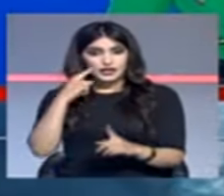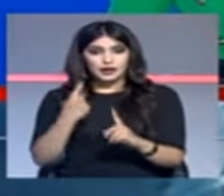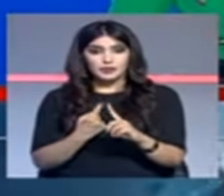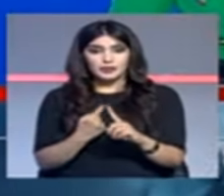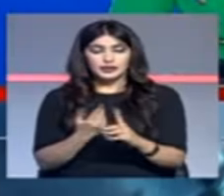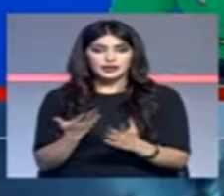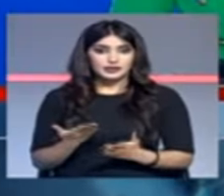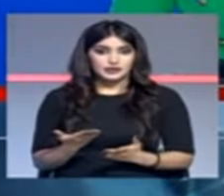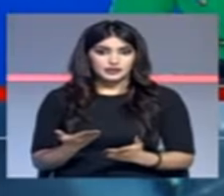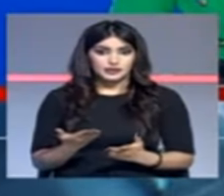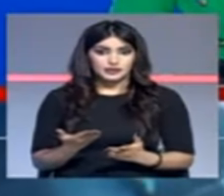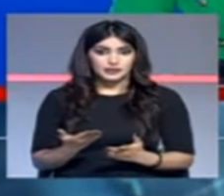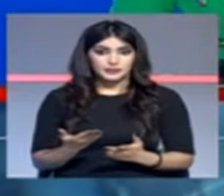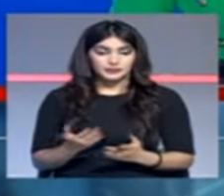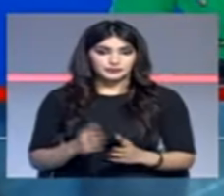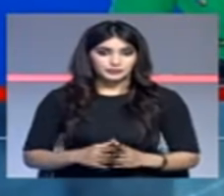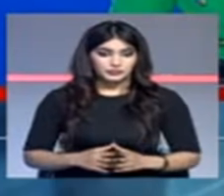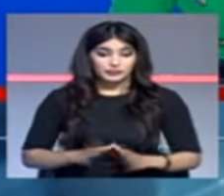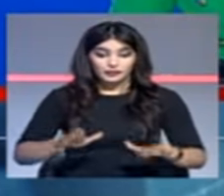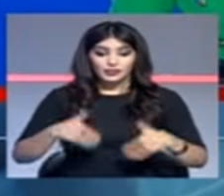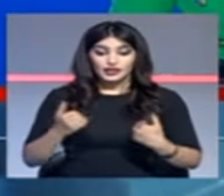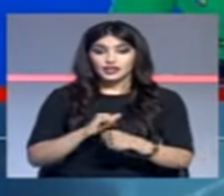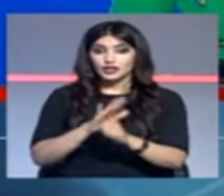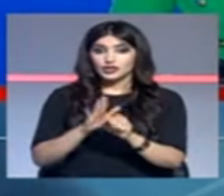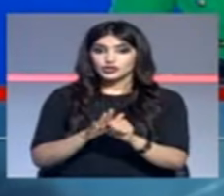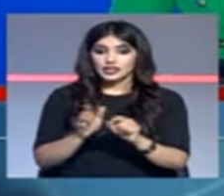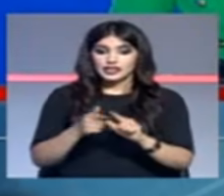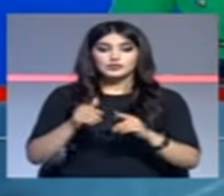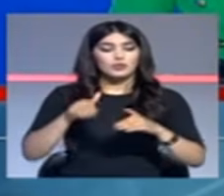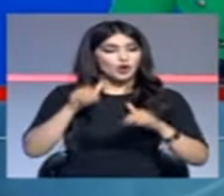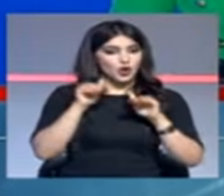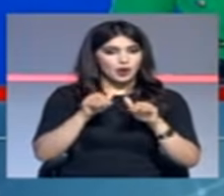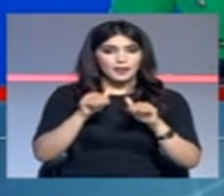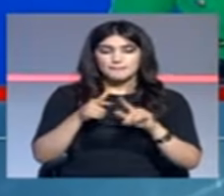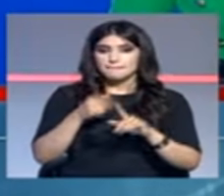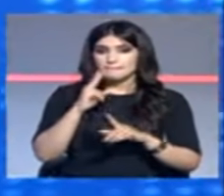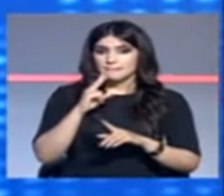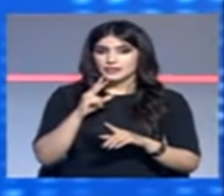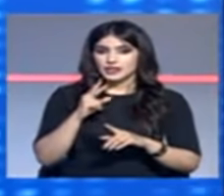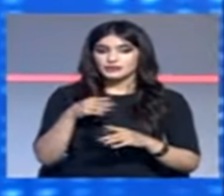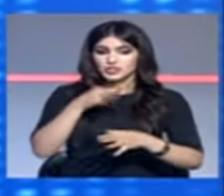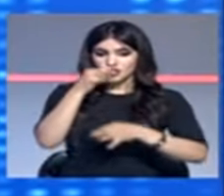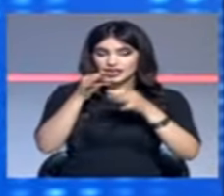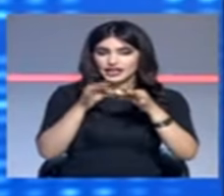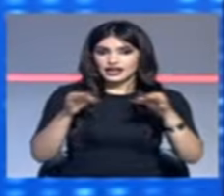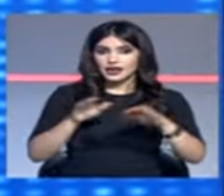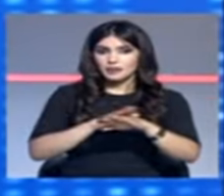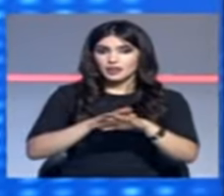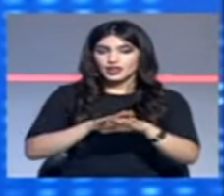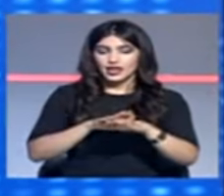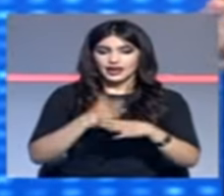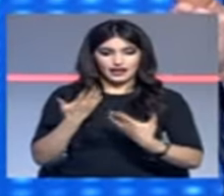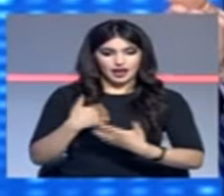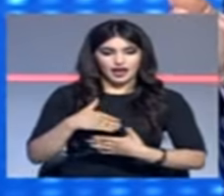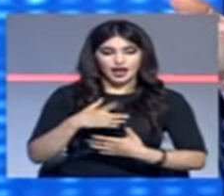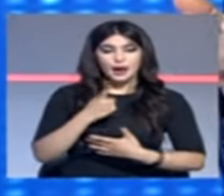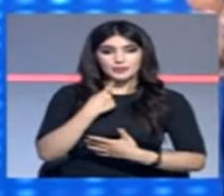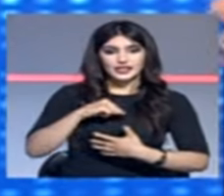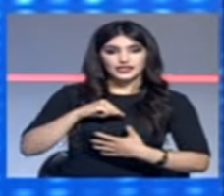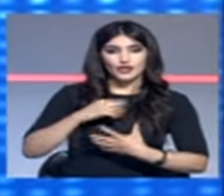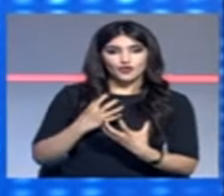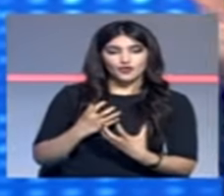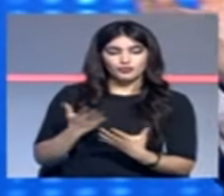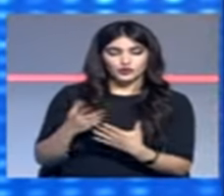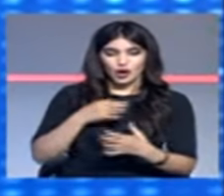هي مش هي لازمها من بعد الكورونا لازم نقعدوا هكا، انا فما حاجه باش نحكي عليها خاطر عجبتني